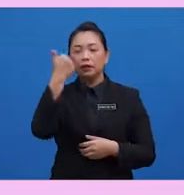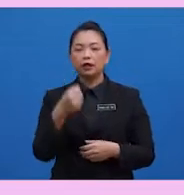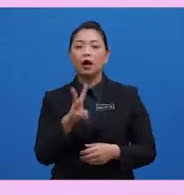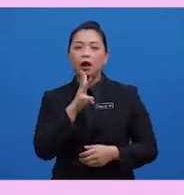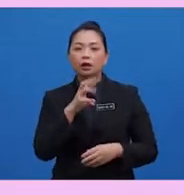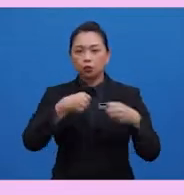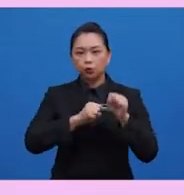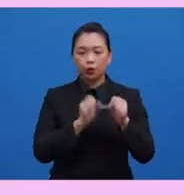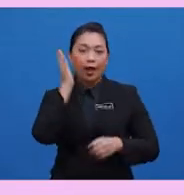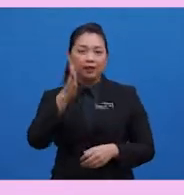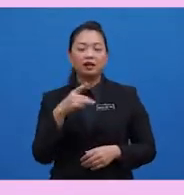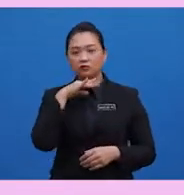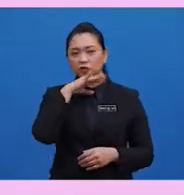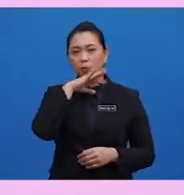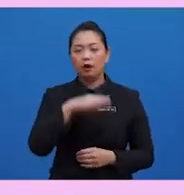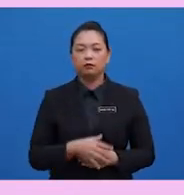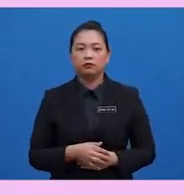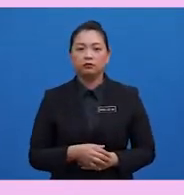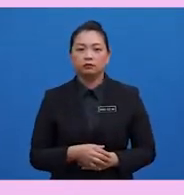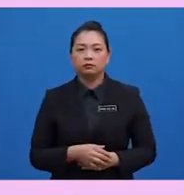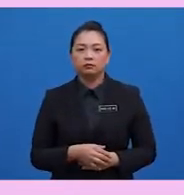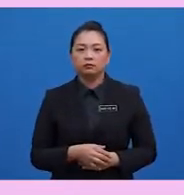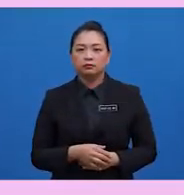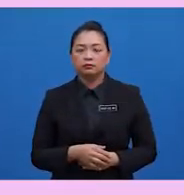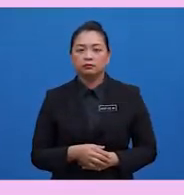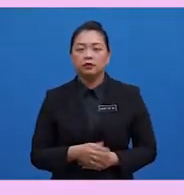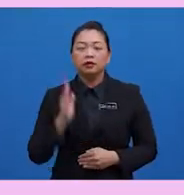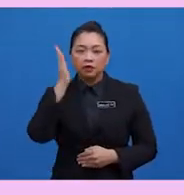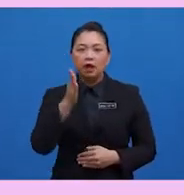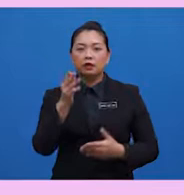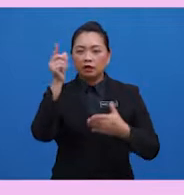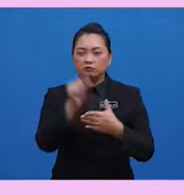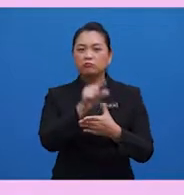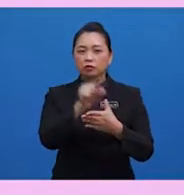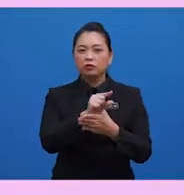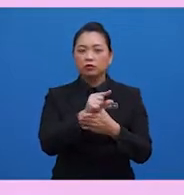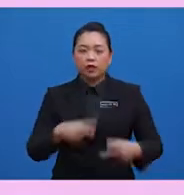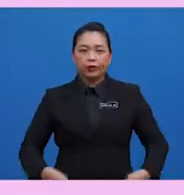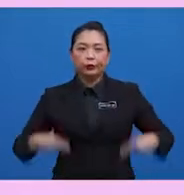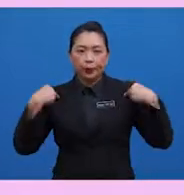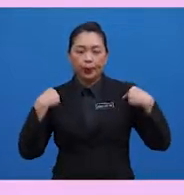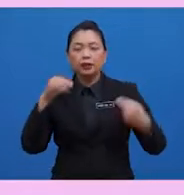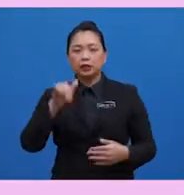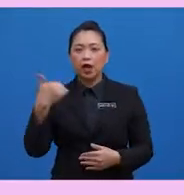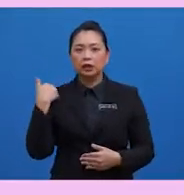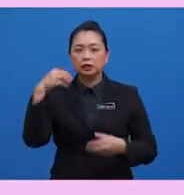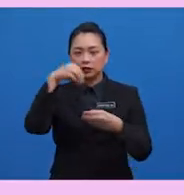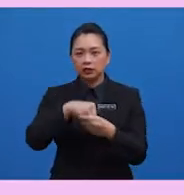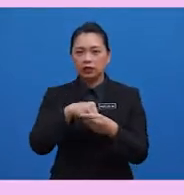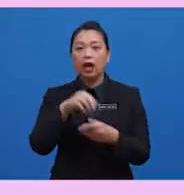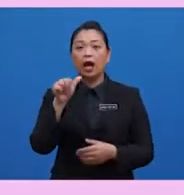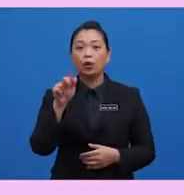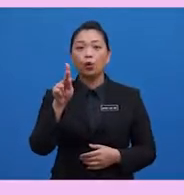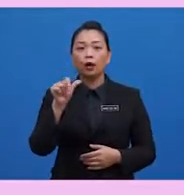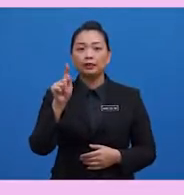air sungai akan tercemar. Keadaan ini akan menjejaskan kehidupan yang terdapat di dalam ekosistem